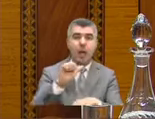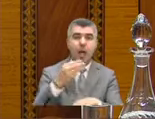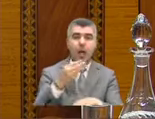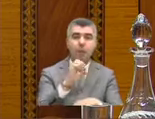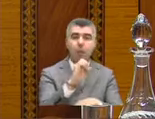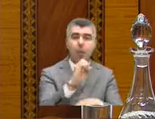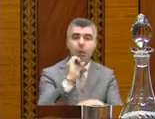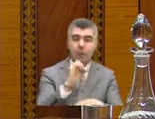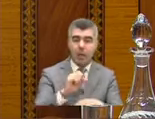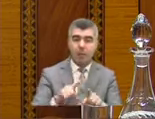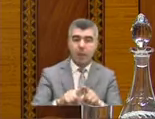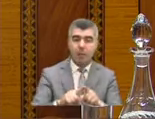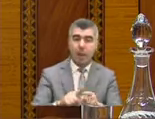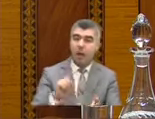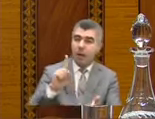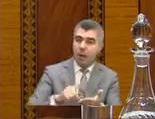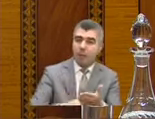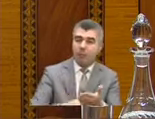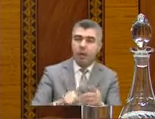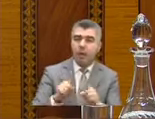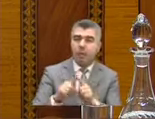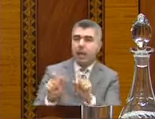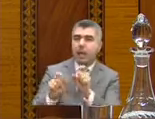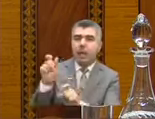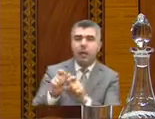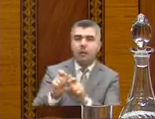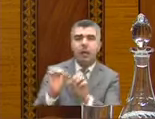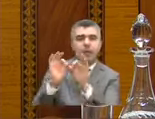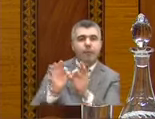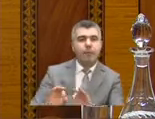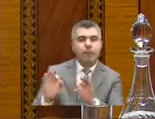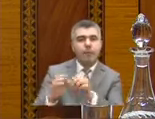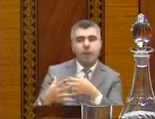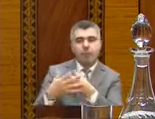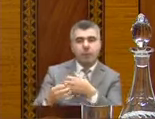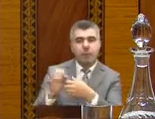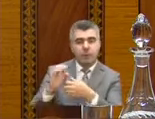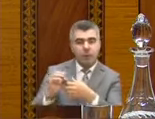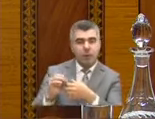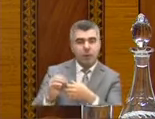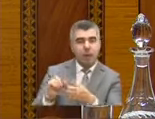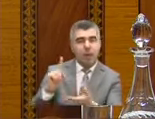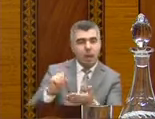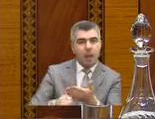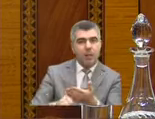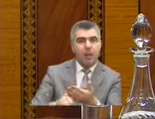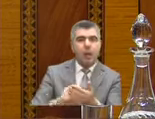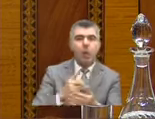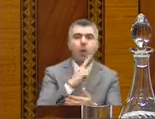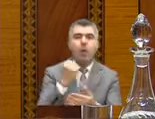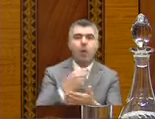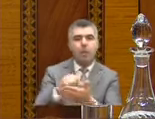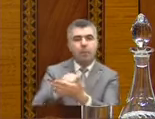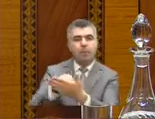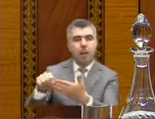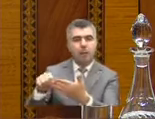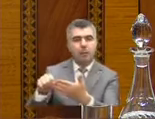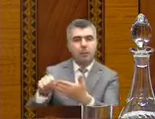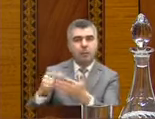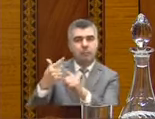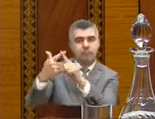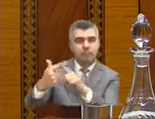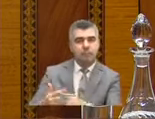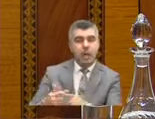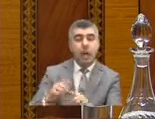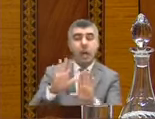بالأشخاص الغير قادرين على أداء واجبات الاشتراك، وذلك بميزانية سنوية تناهز